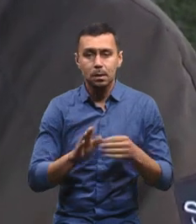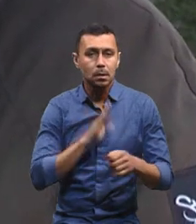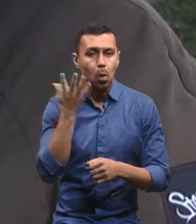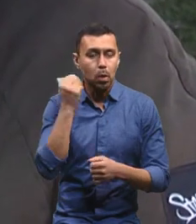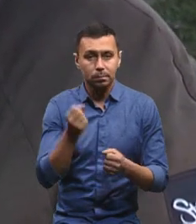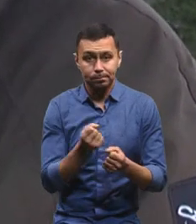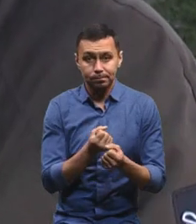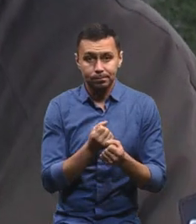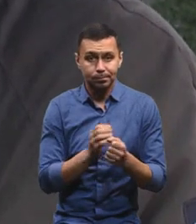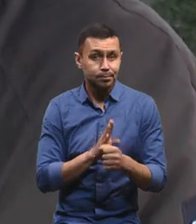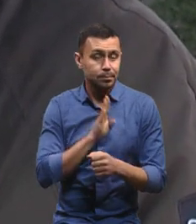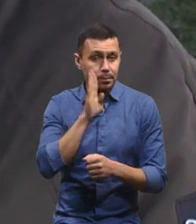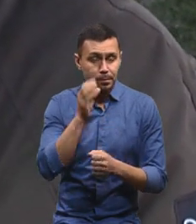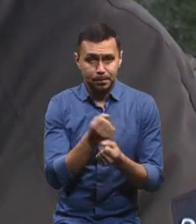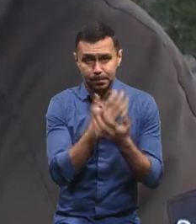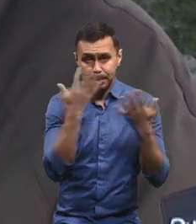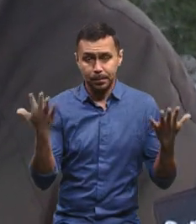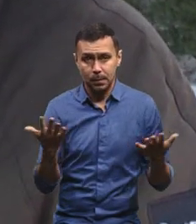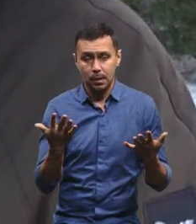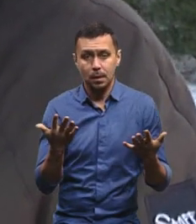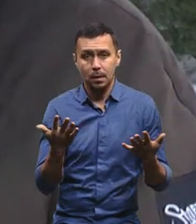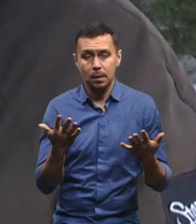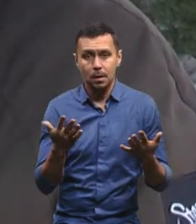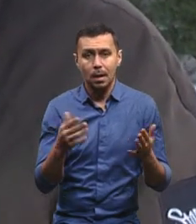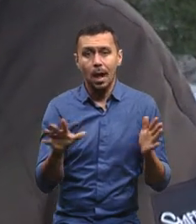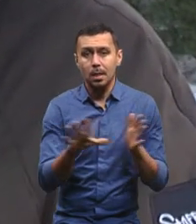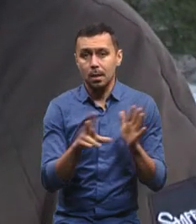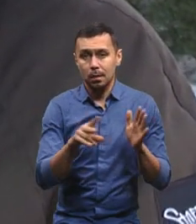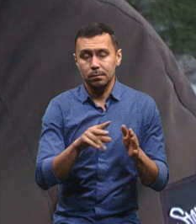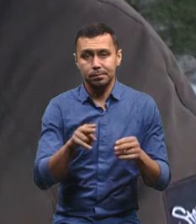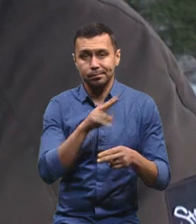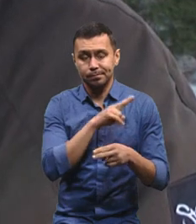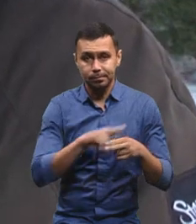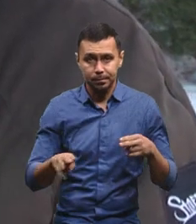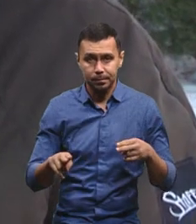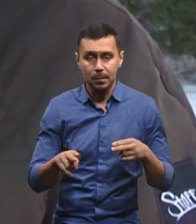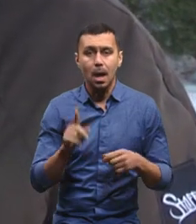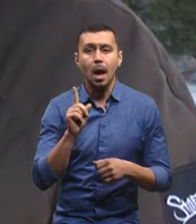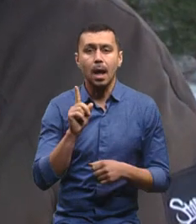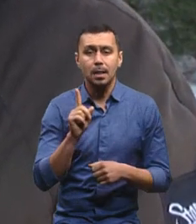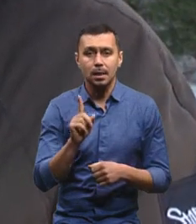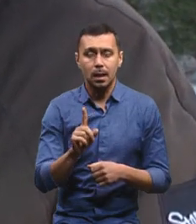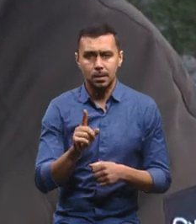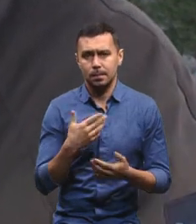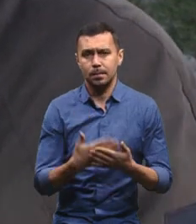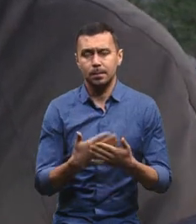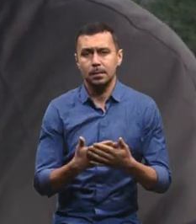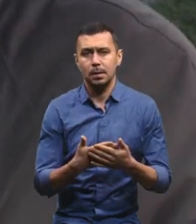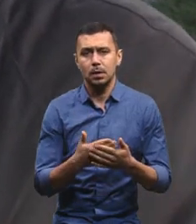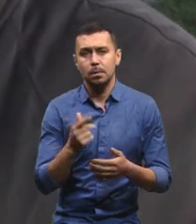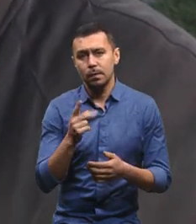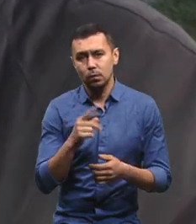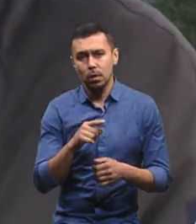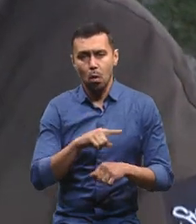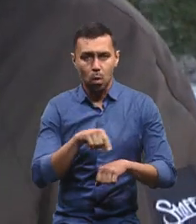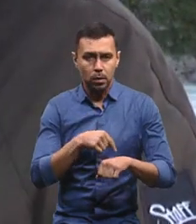розвиднялося коли вже там трошки світло пропало Буквально за трохи пропало світло але десь година півтори часу